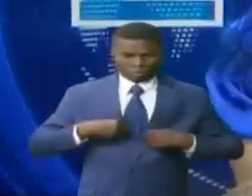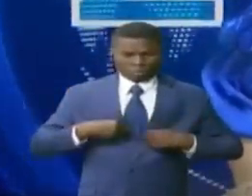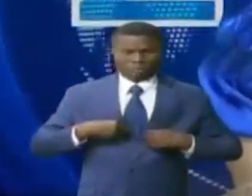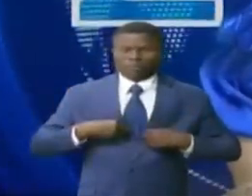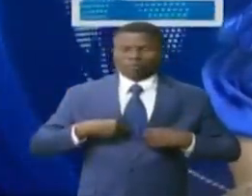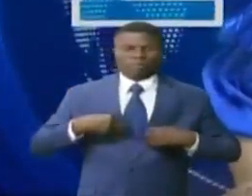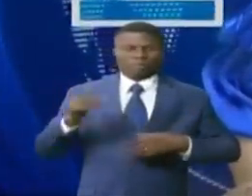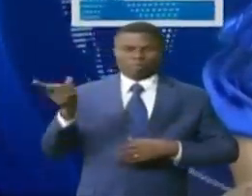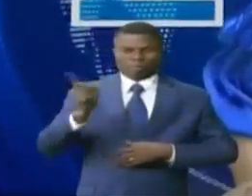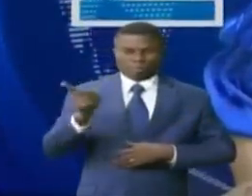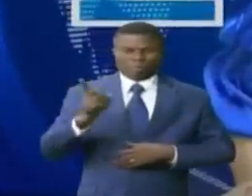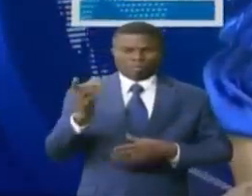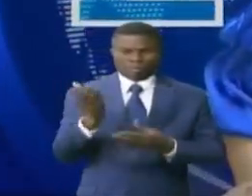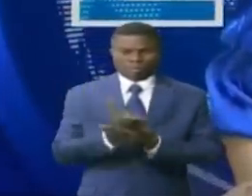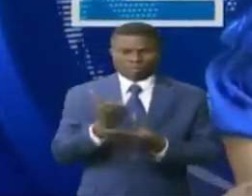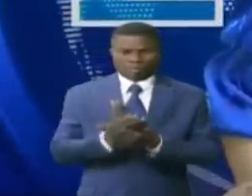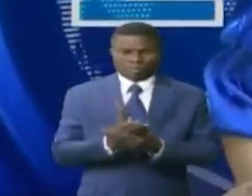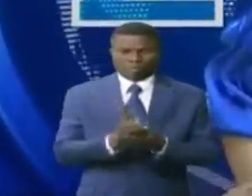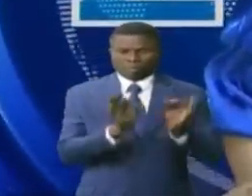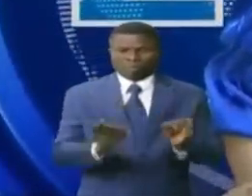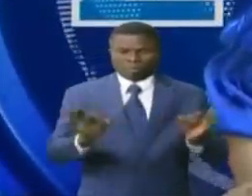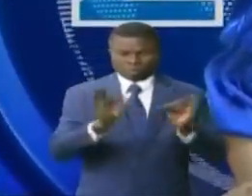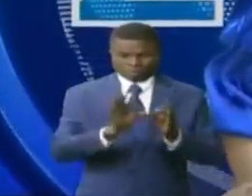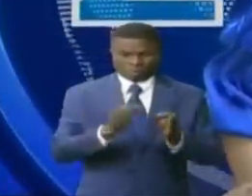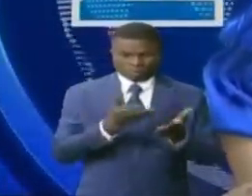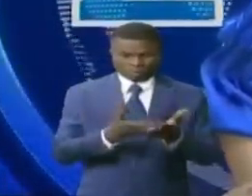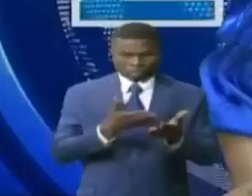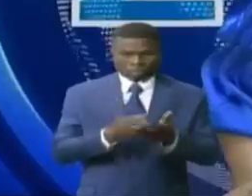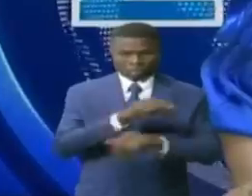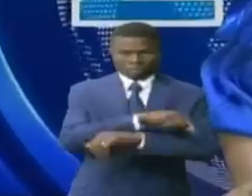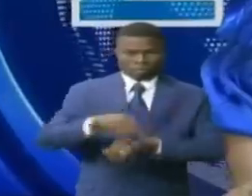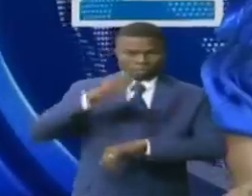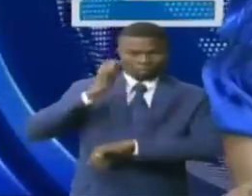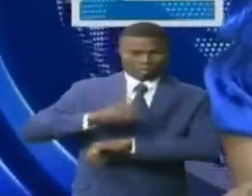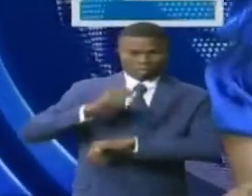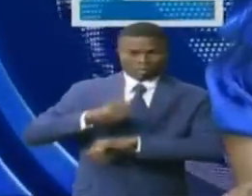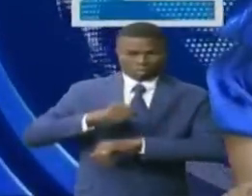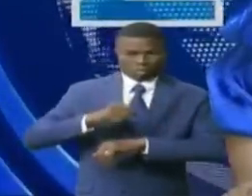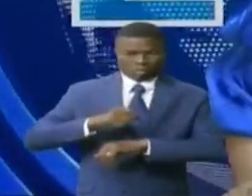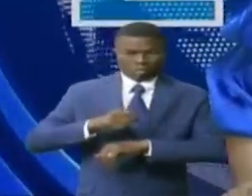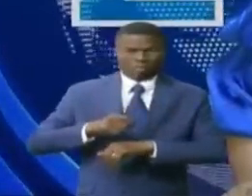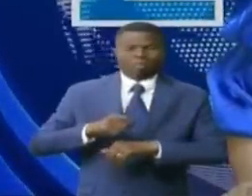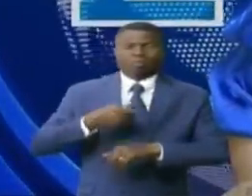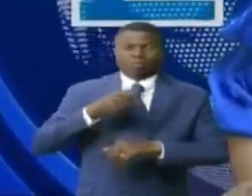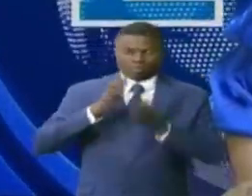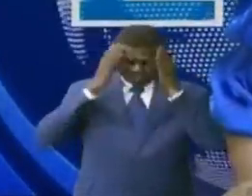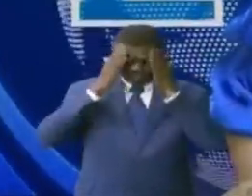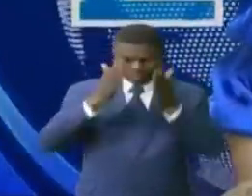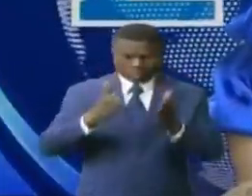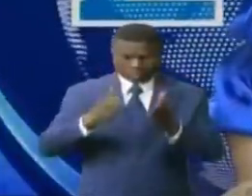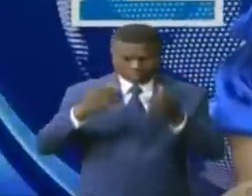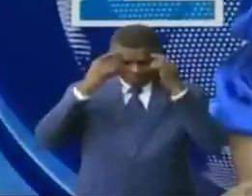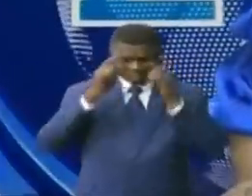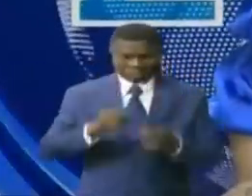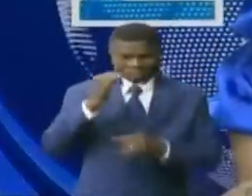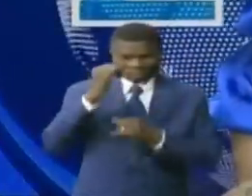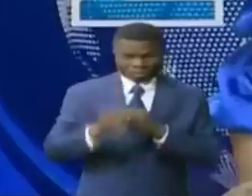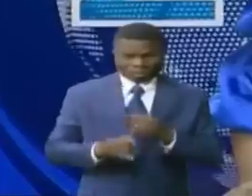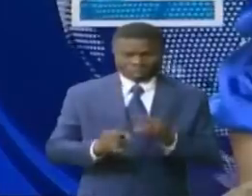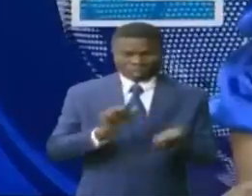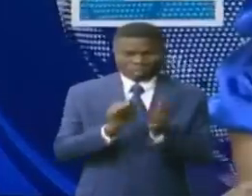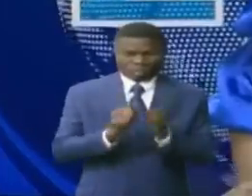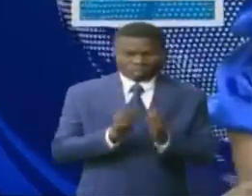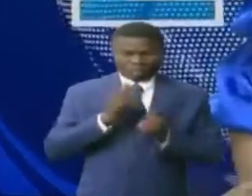l'irrécevabilité d'un des éléments essentiels sur lesquels la cour d'appel s'était fondée pour rendre la décision. À faire à